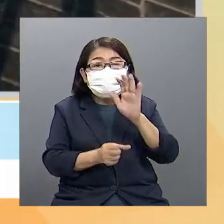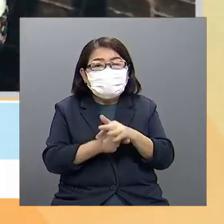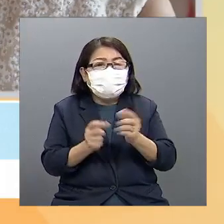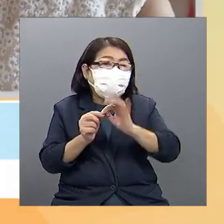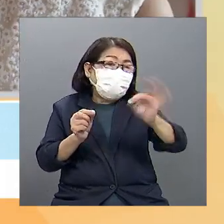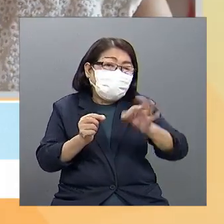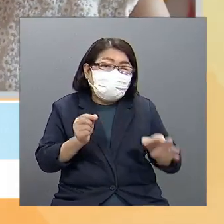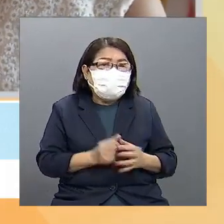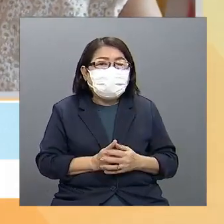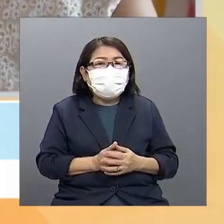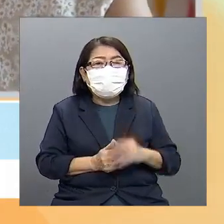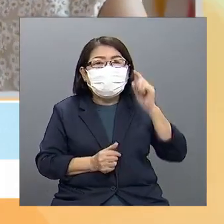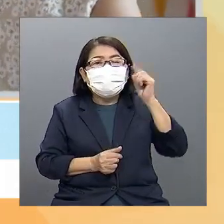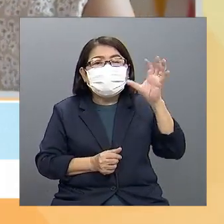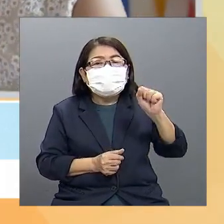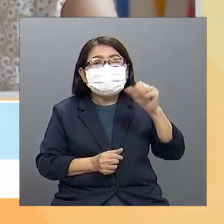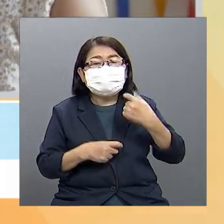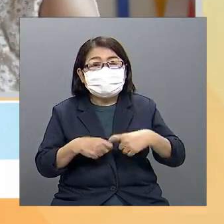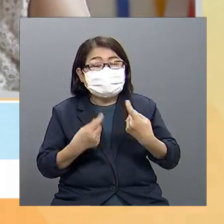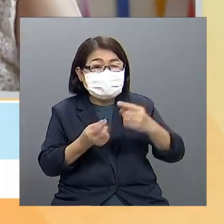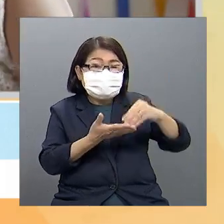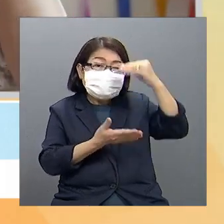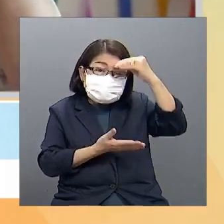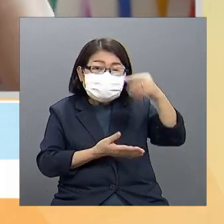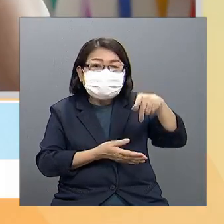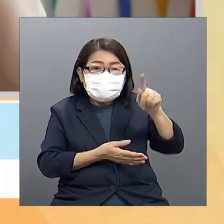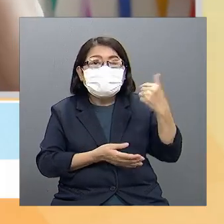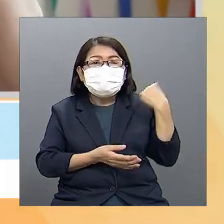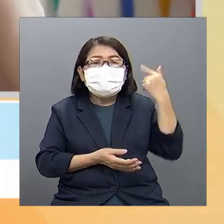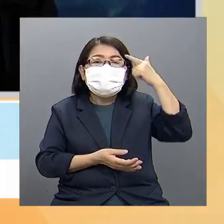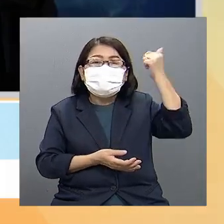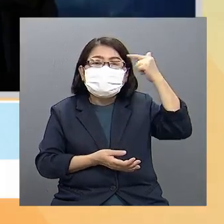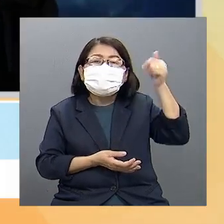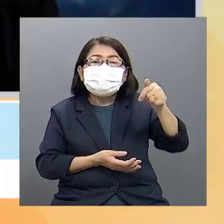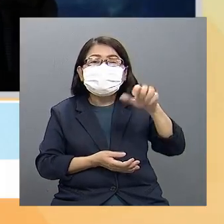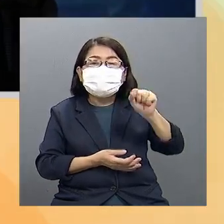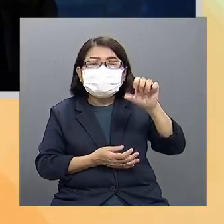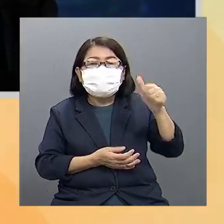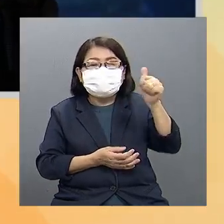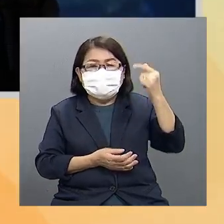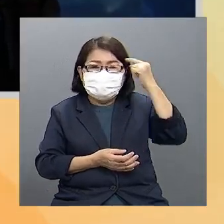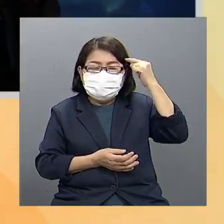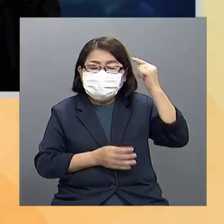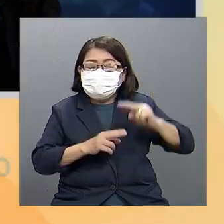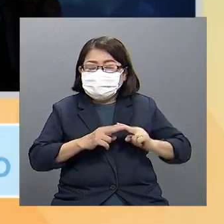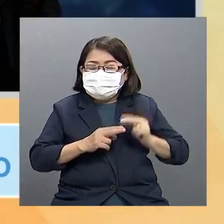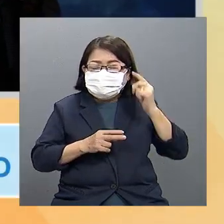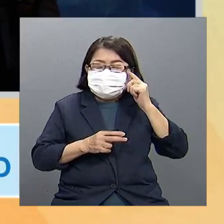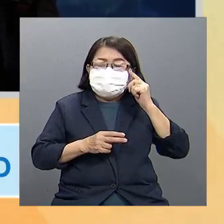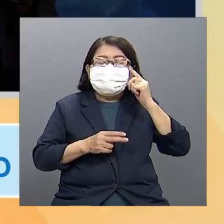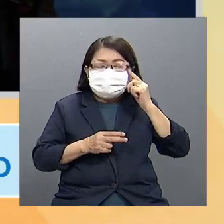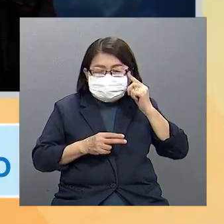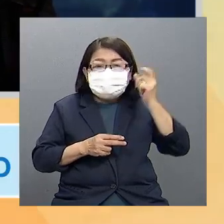ประถมไปแล้วเนี่ยเรื่องเหตุผลสติปัญญาสมองเขาทำงานเรื่องเหตุและผลแล้ว ค่ะ แพนคุยกันด้วยคำอธิบ